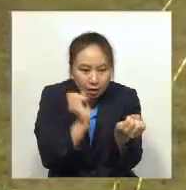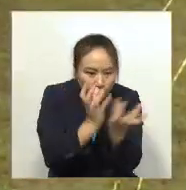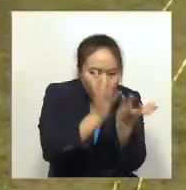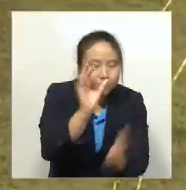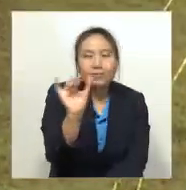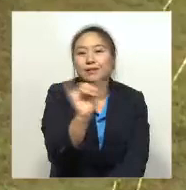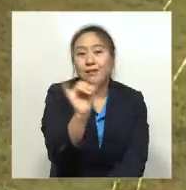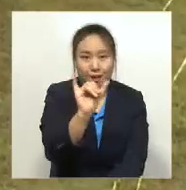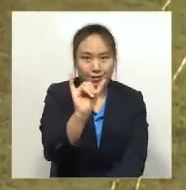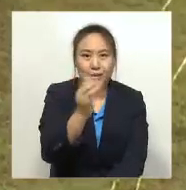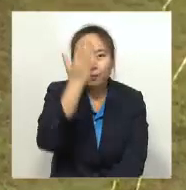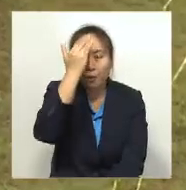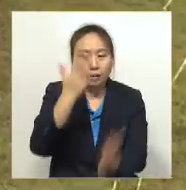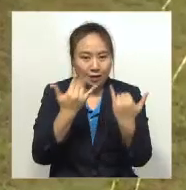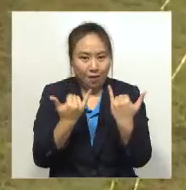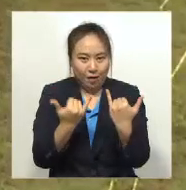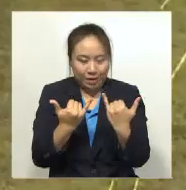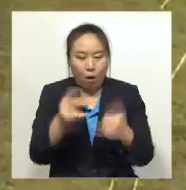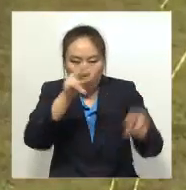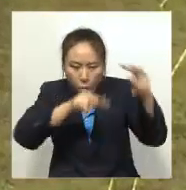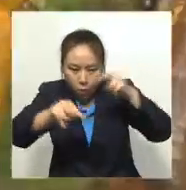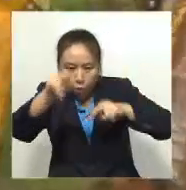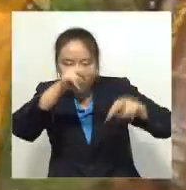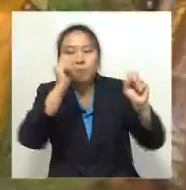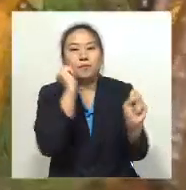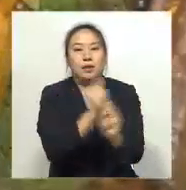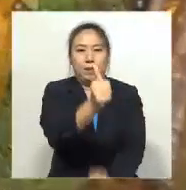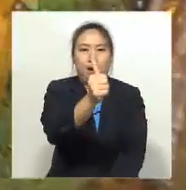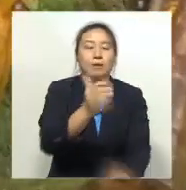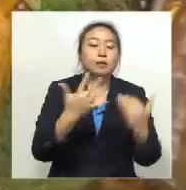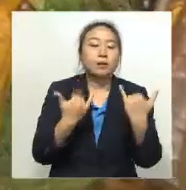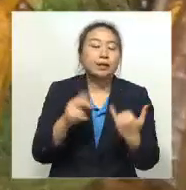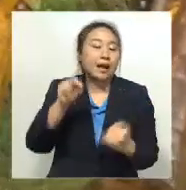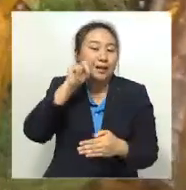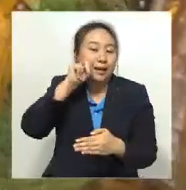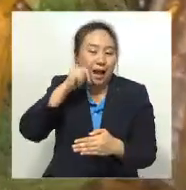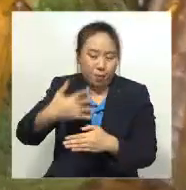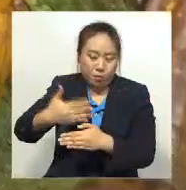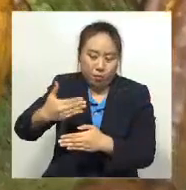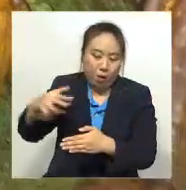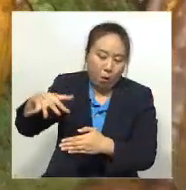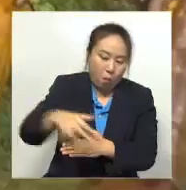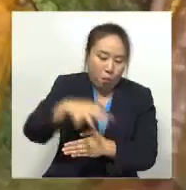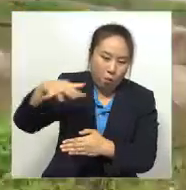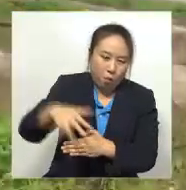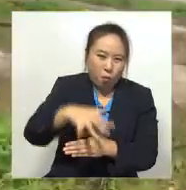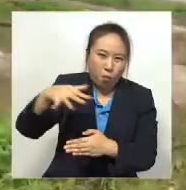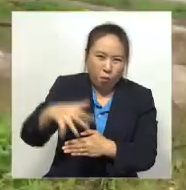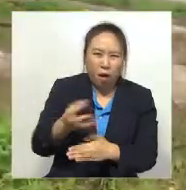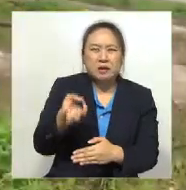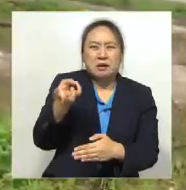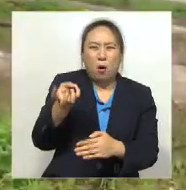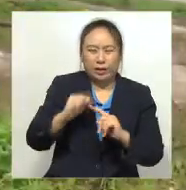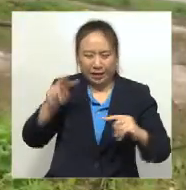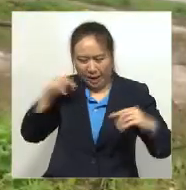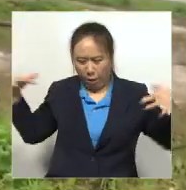การระบายน้ำเนื่องจากยังสามารถควบคุมได้แต่ในขณะที่การระบายน้ำยังคงระบายออกไปได้น้อยกว่าน้ำที่ไหลเข้าม